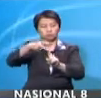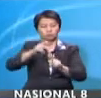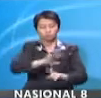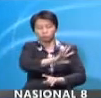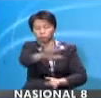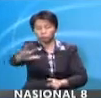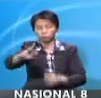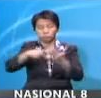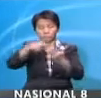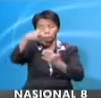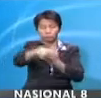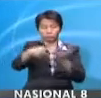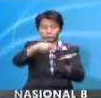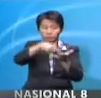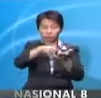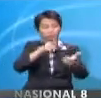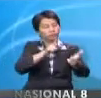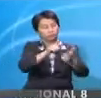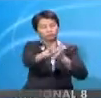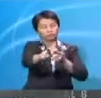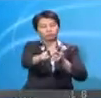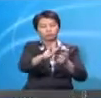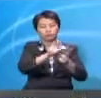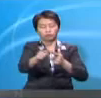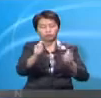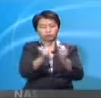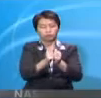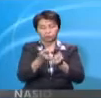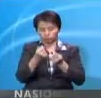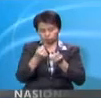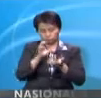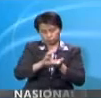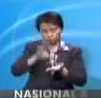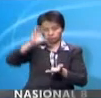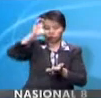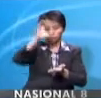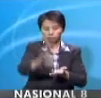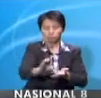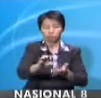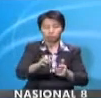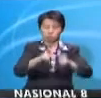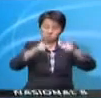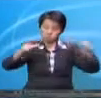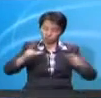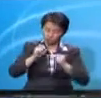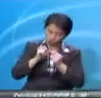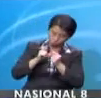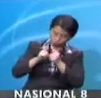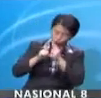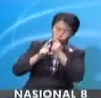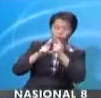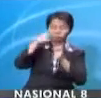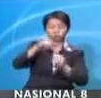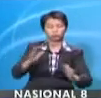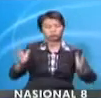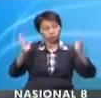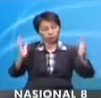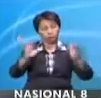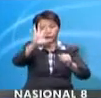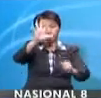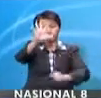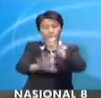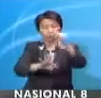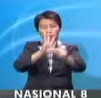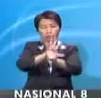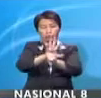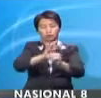kesemua projek ini diluluskan dengan peruntukan pembangunan yang besar untuk tempoh 5 tahun